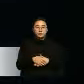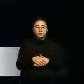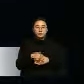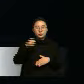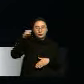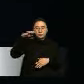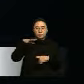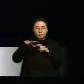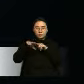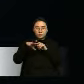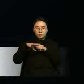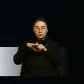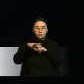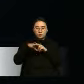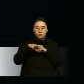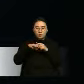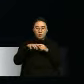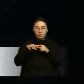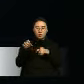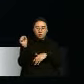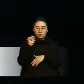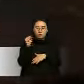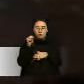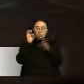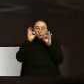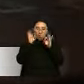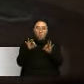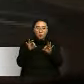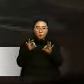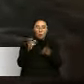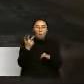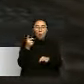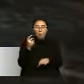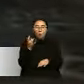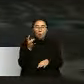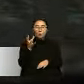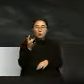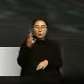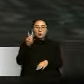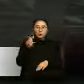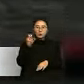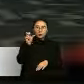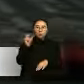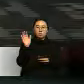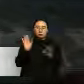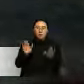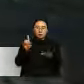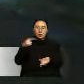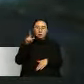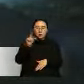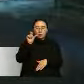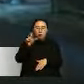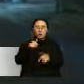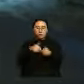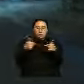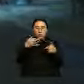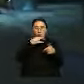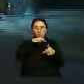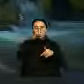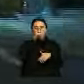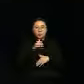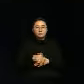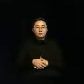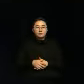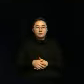투광기 가 설치된 횡단보도에 운전자 가시거리 는 기존 70여 m 에서 최대 115m 까지 드러나는 효과를